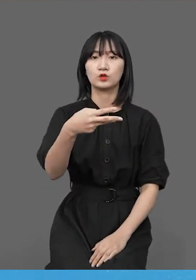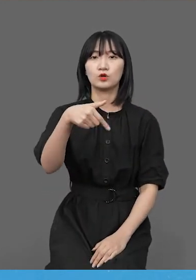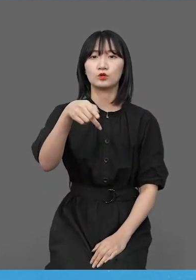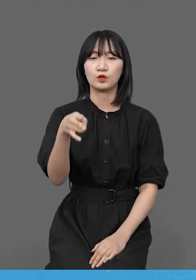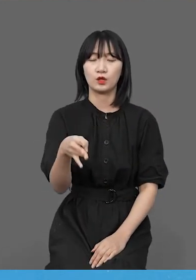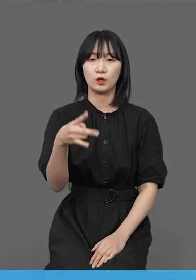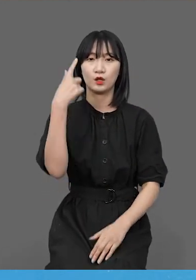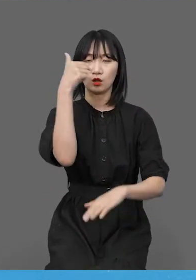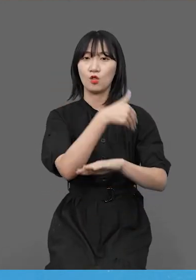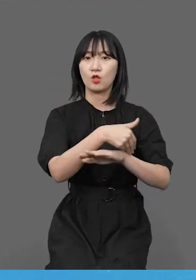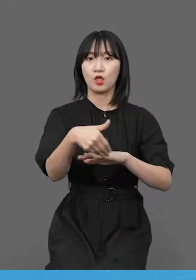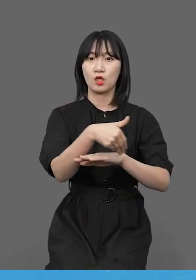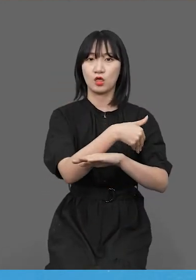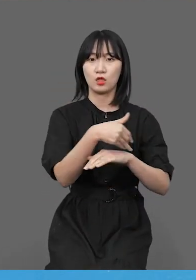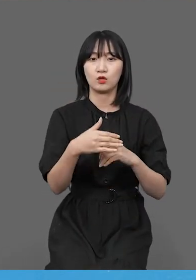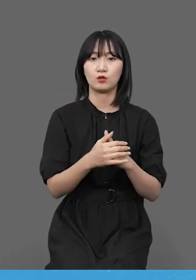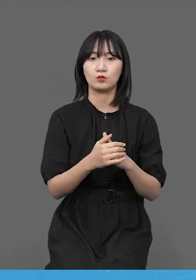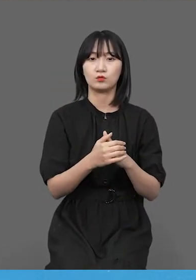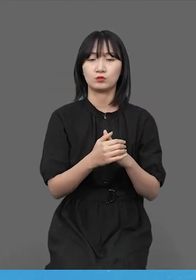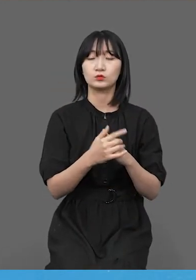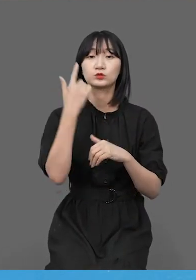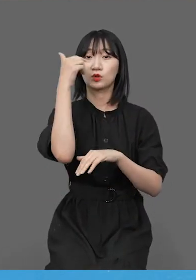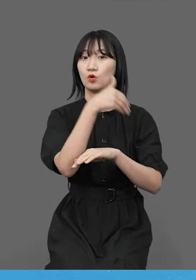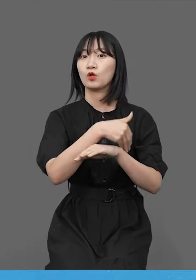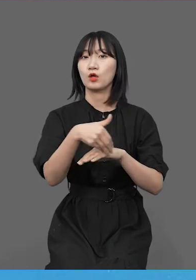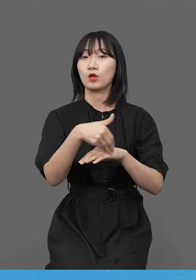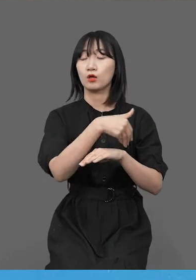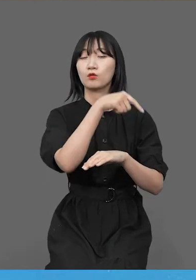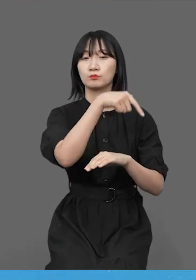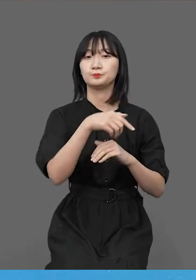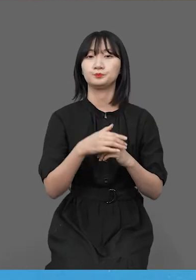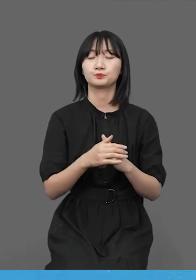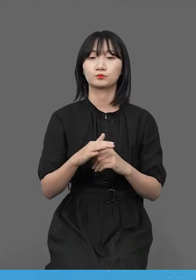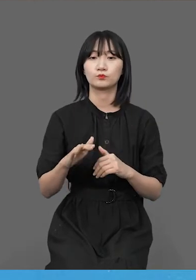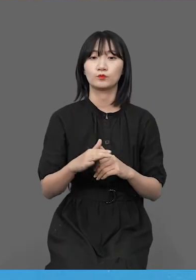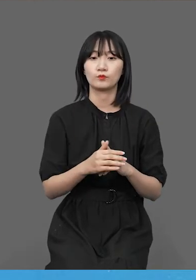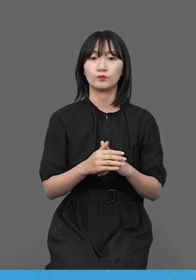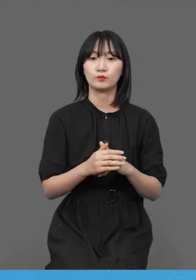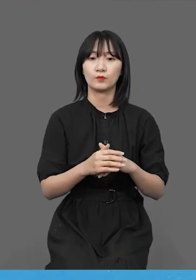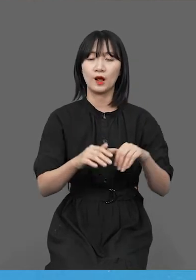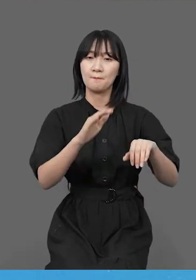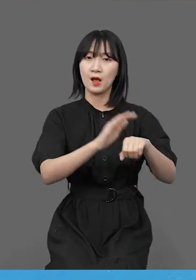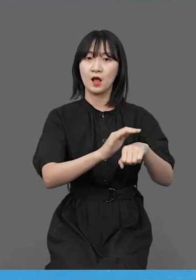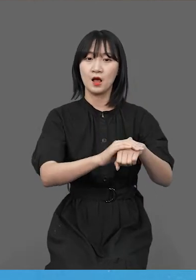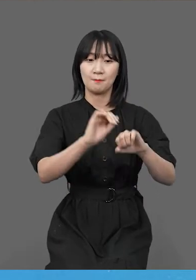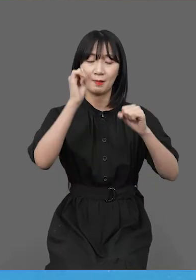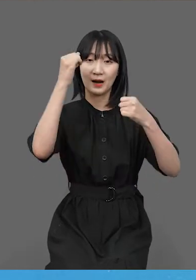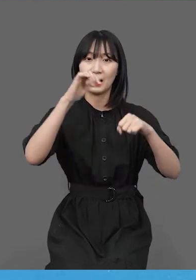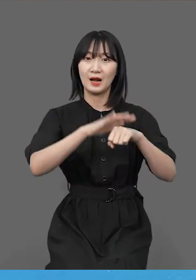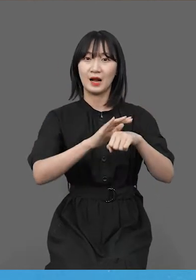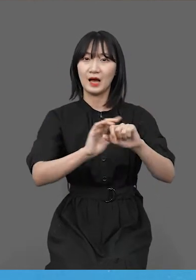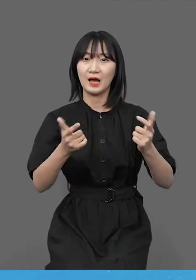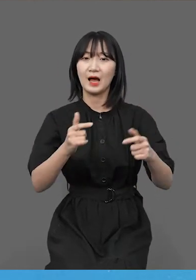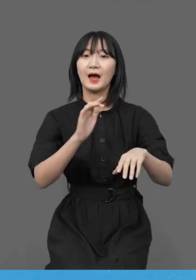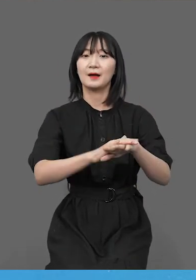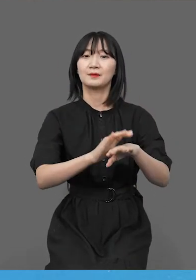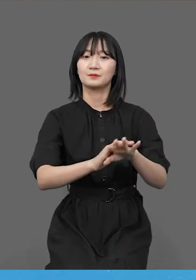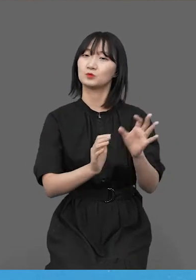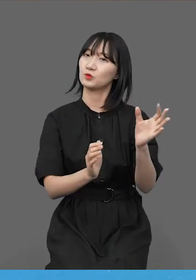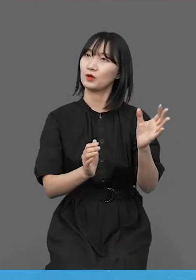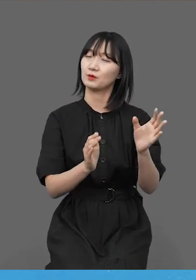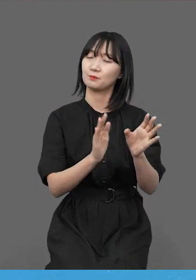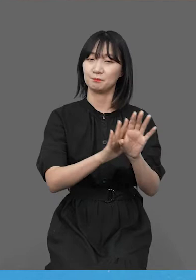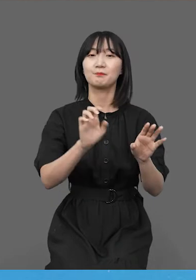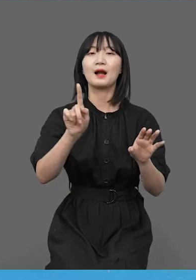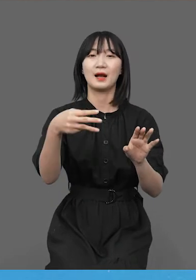공통 조상이라고 부르지만 저는 공통 설계라고 봅니다. 우리의 앞발이 아니죠.